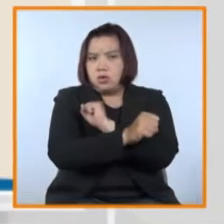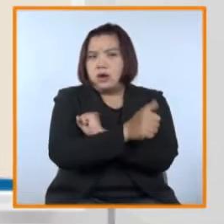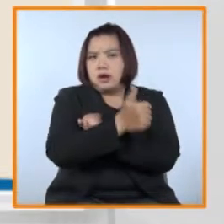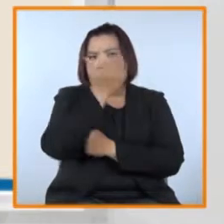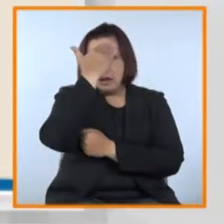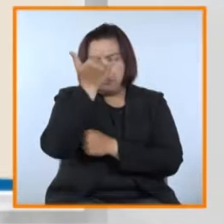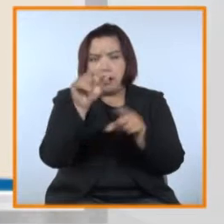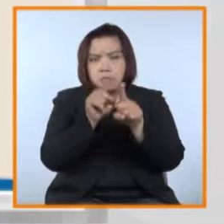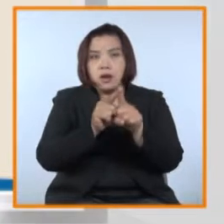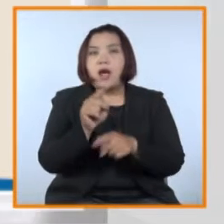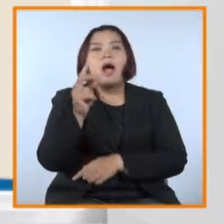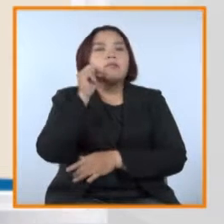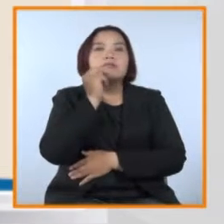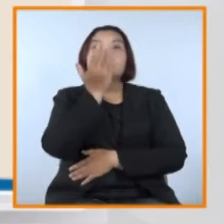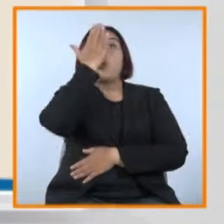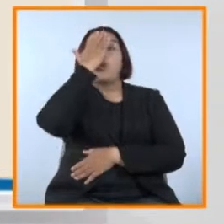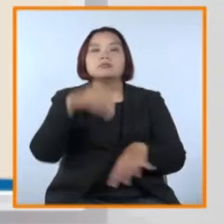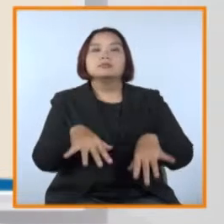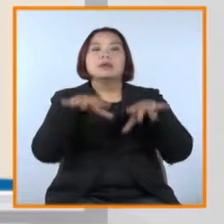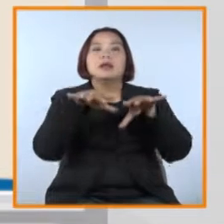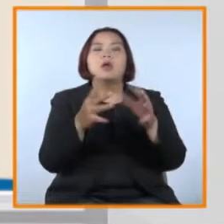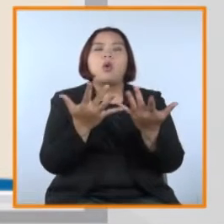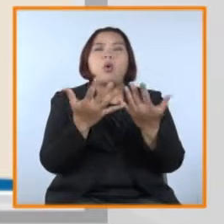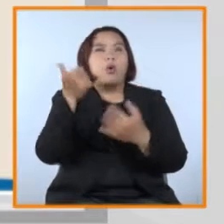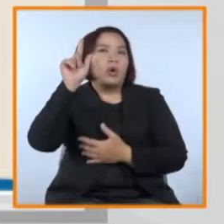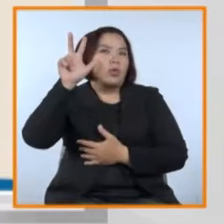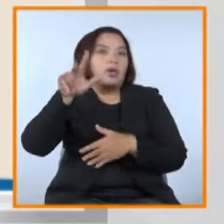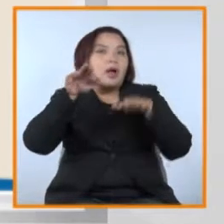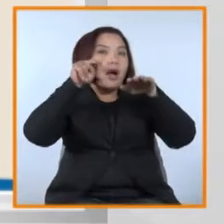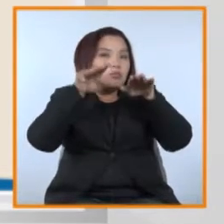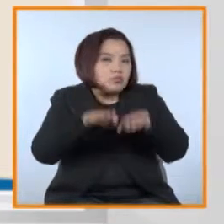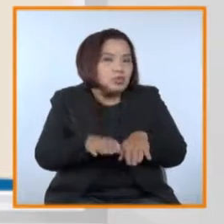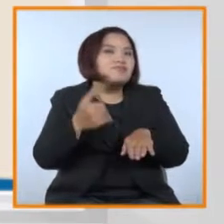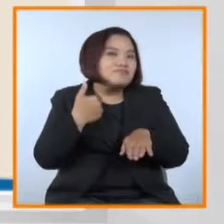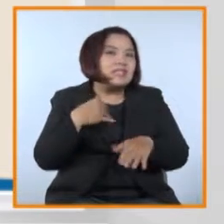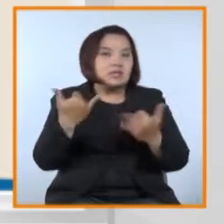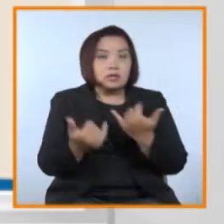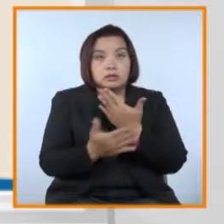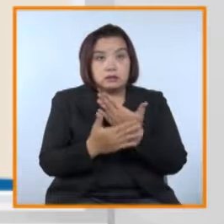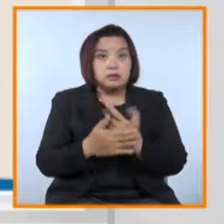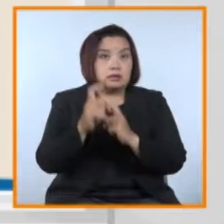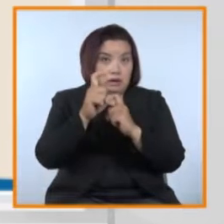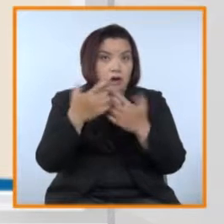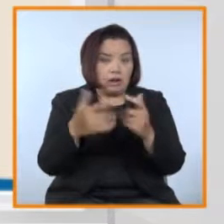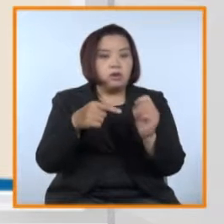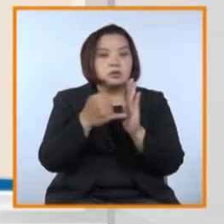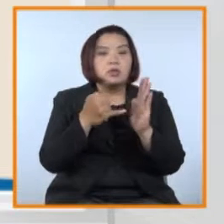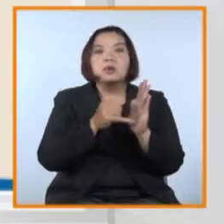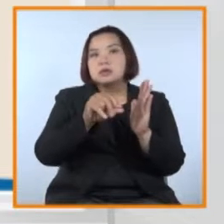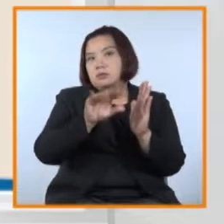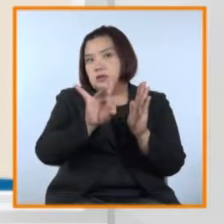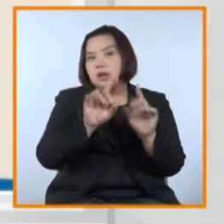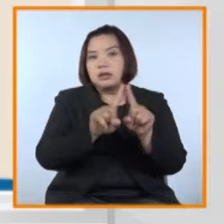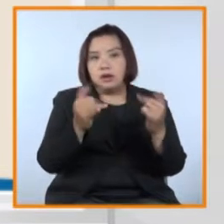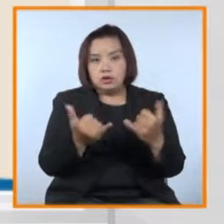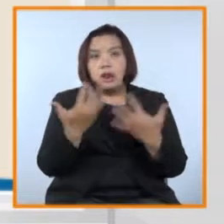ฉับพลันเท่านั้นค่ะทั้งนี้ที่ผ่านมาได้มีการประกาศพื้นที่ภัยพิบัติกรณีฉุกเฉินไปแล้วทั้งสิ้น38จังหวัดด้วยกันแต่ตอน